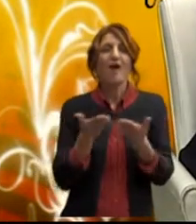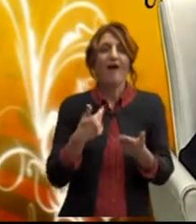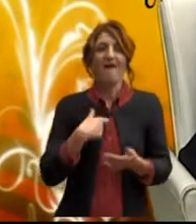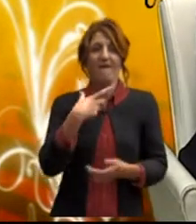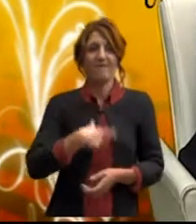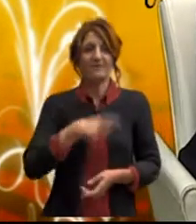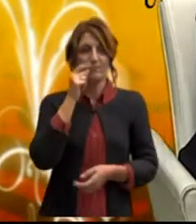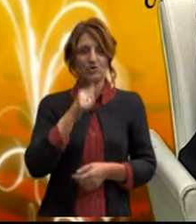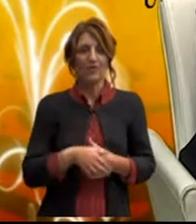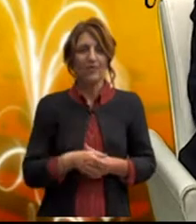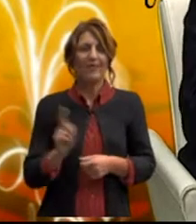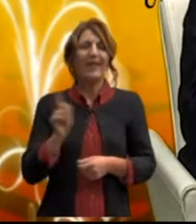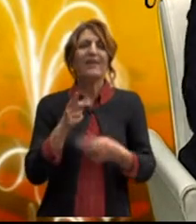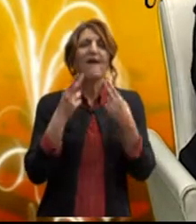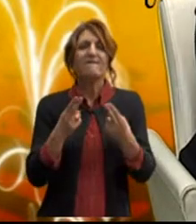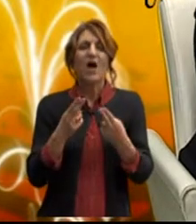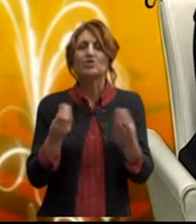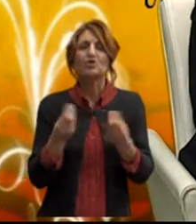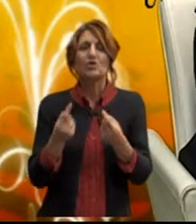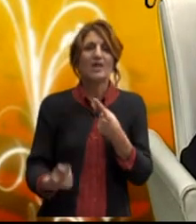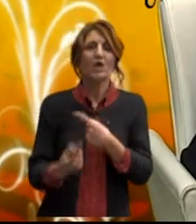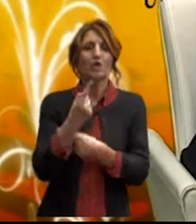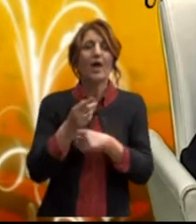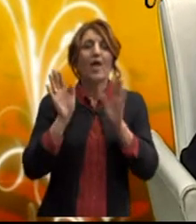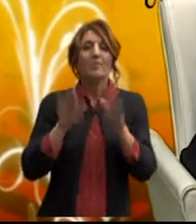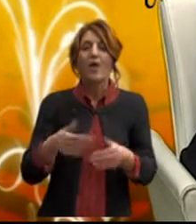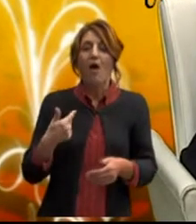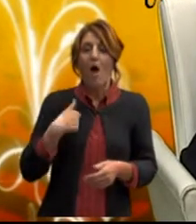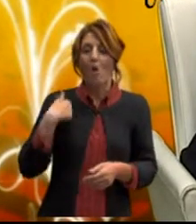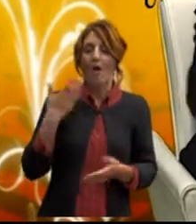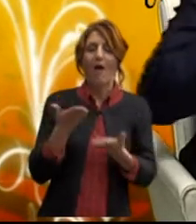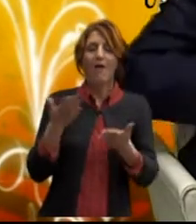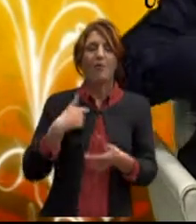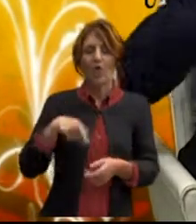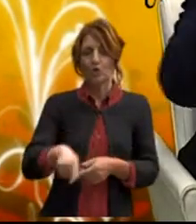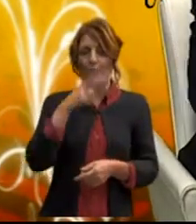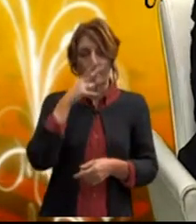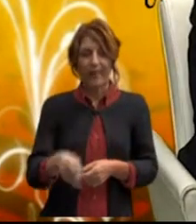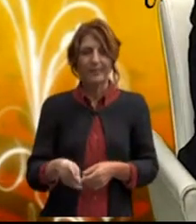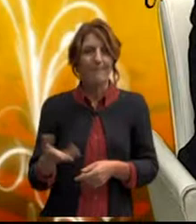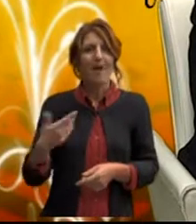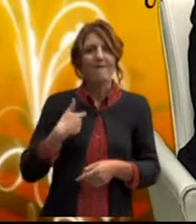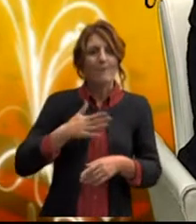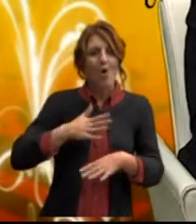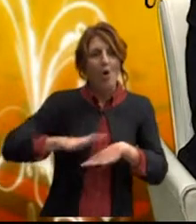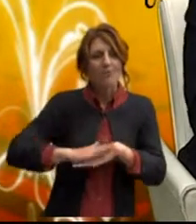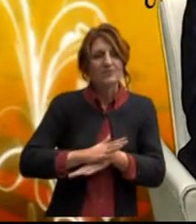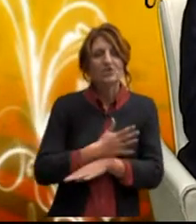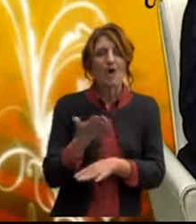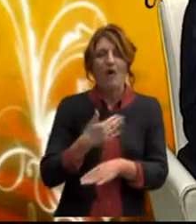nije važno šta mi se događa, nego kako ja značenje tome dajem i kojim emocijama ću